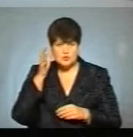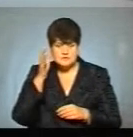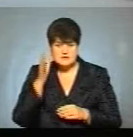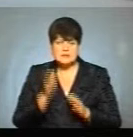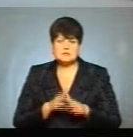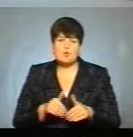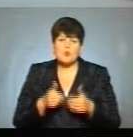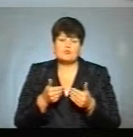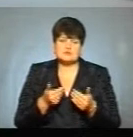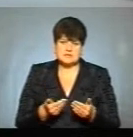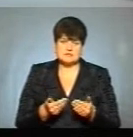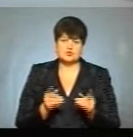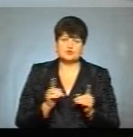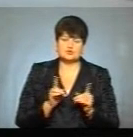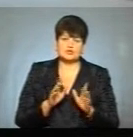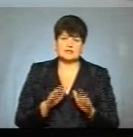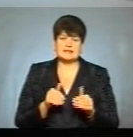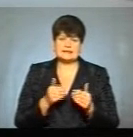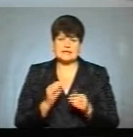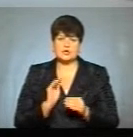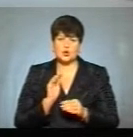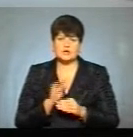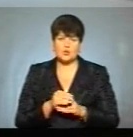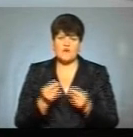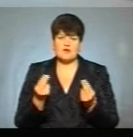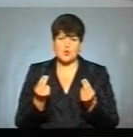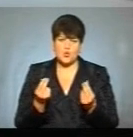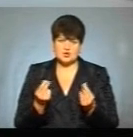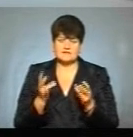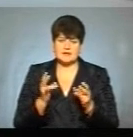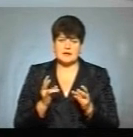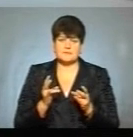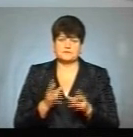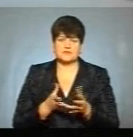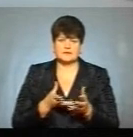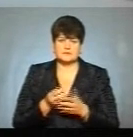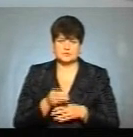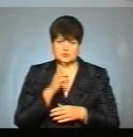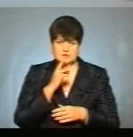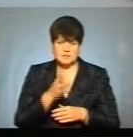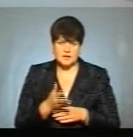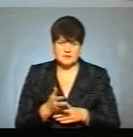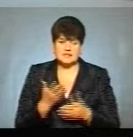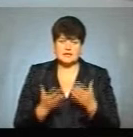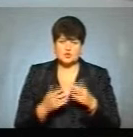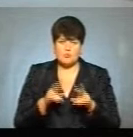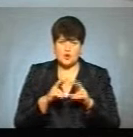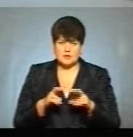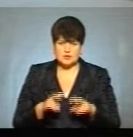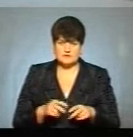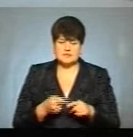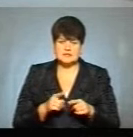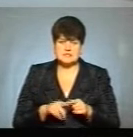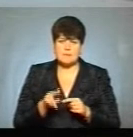з пропозиціями щодо надання додаткових коштів на погашення заробітної плати. Якщо проаналізувати це